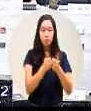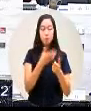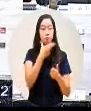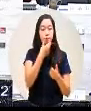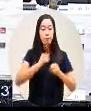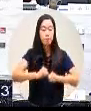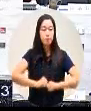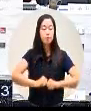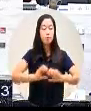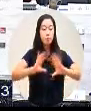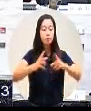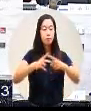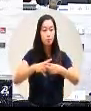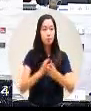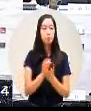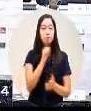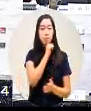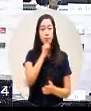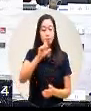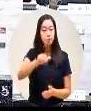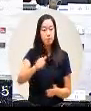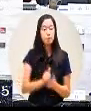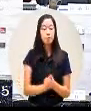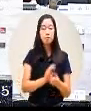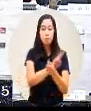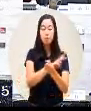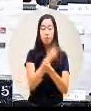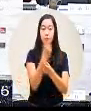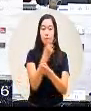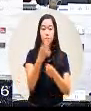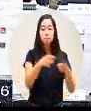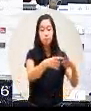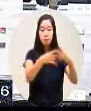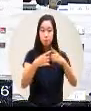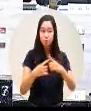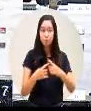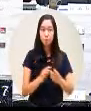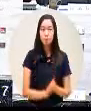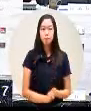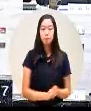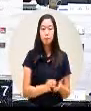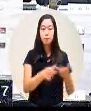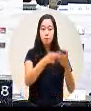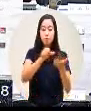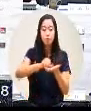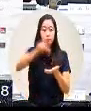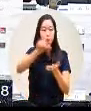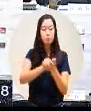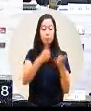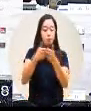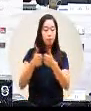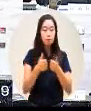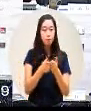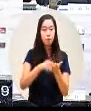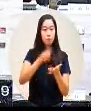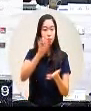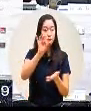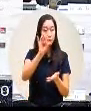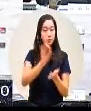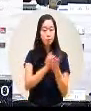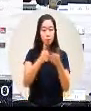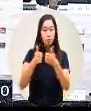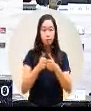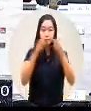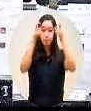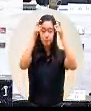小营养师林秀美，第七届第五次定期大会第十五次会议，